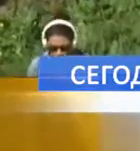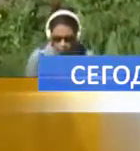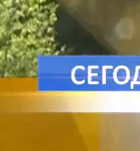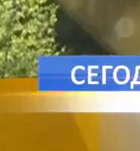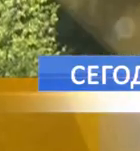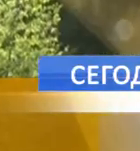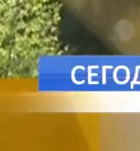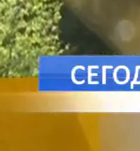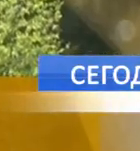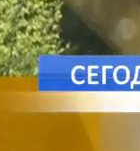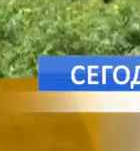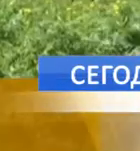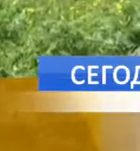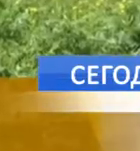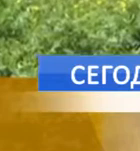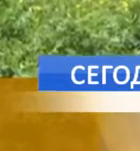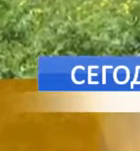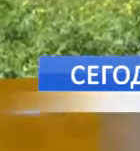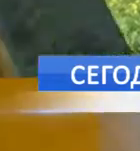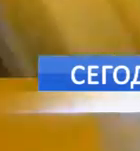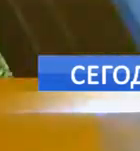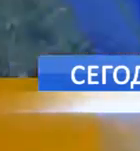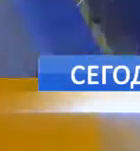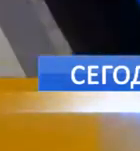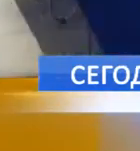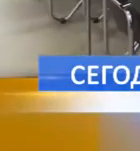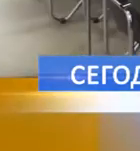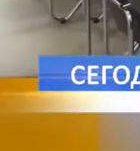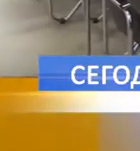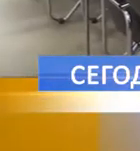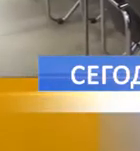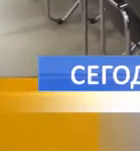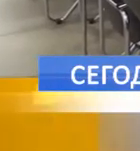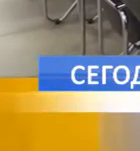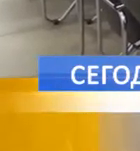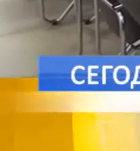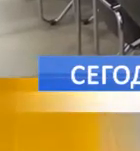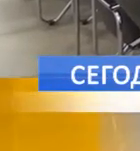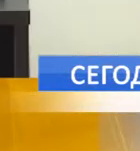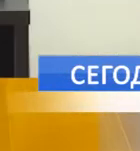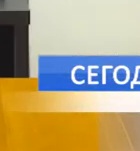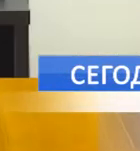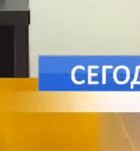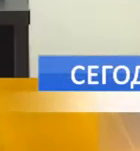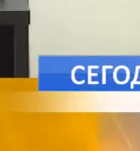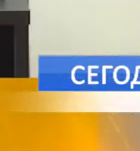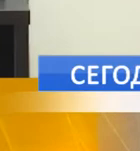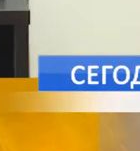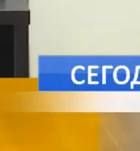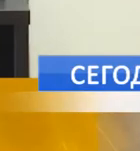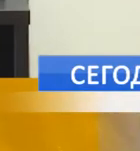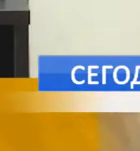по горам организовал министр культуры и спорта. Алтын Сапа по-новому. В условия традиционного